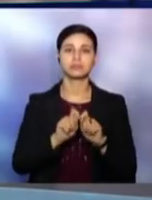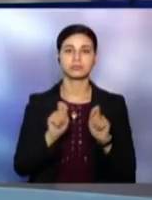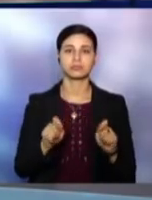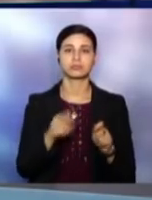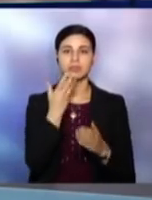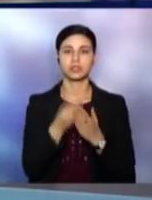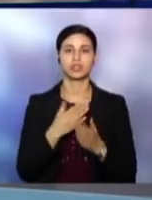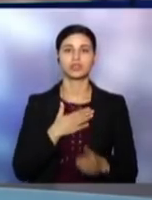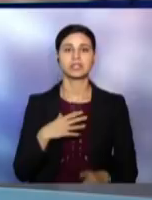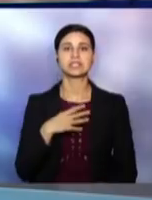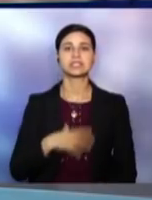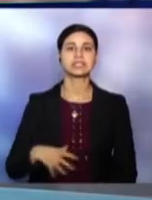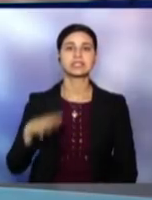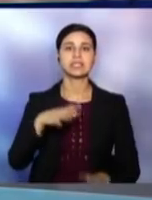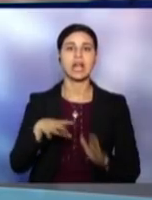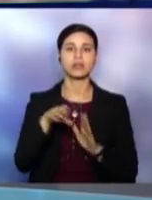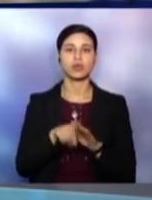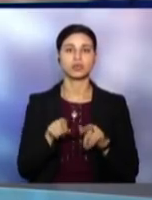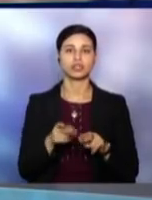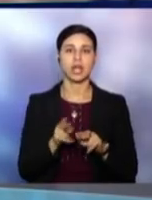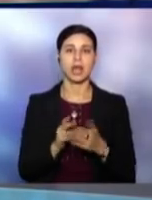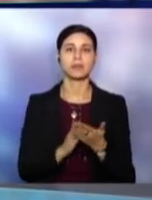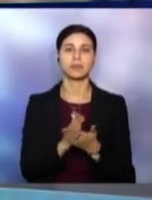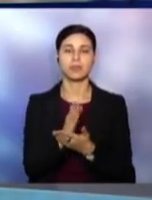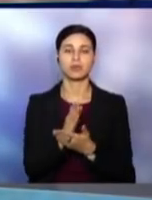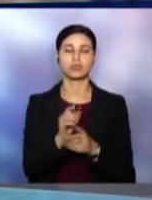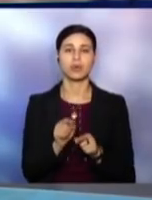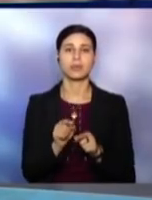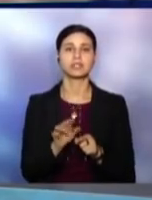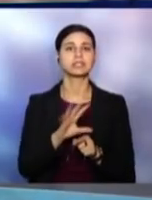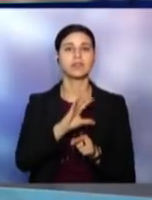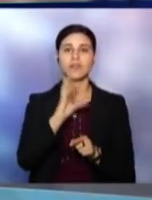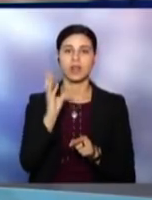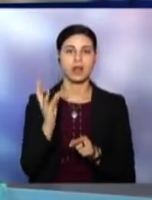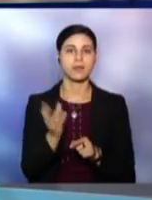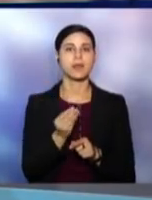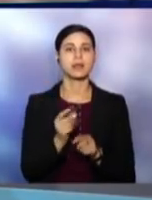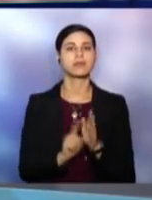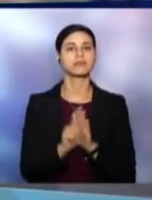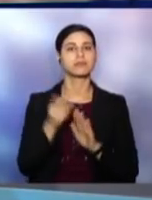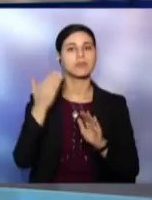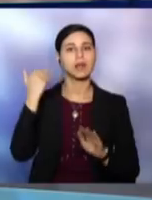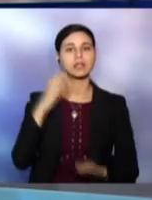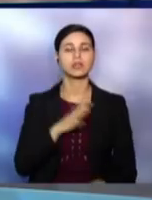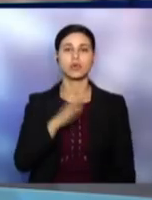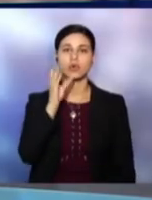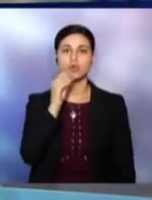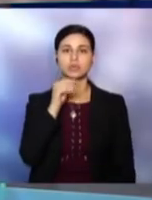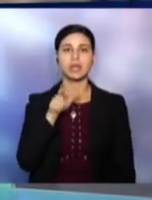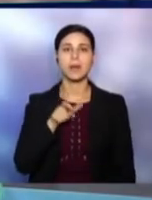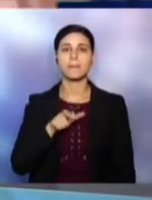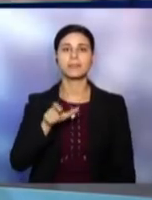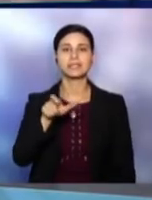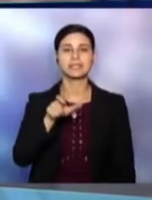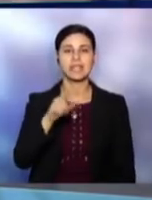ვთქვათ, ჩვენს ქვეყანაში ამ მიმართულებას. ახლა ყველაფერი მანამდე დაიწყო, რა თქმა უნდა, როდესაც მდინარე განგში